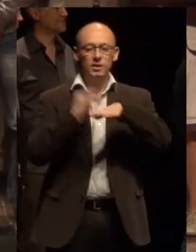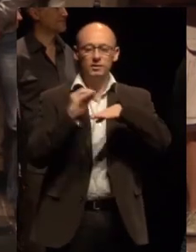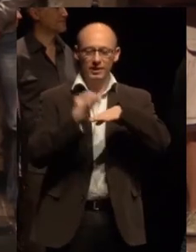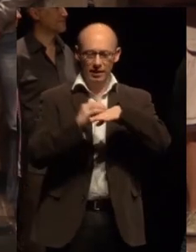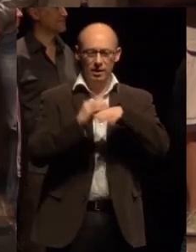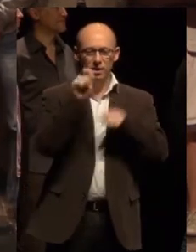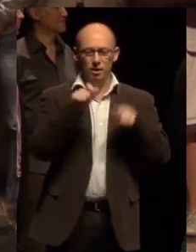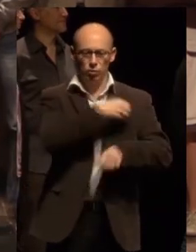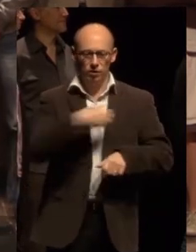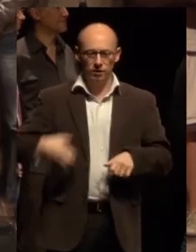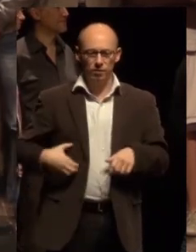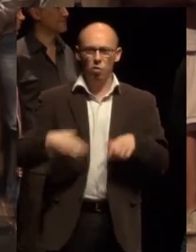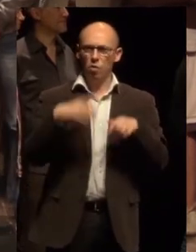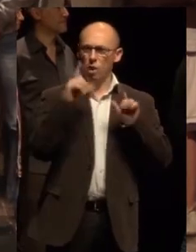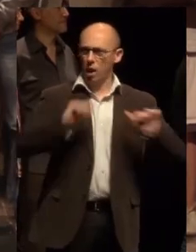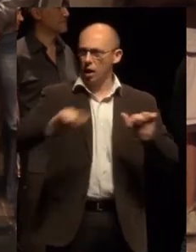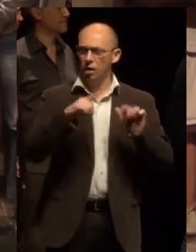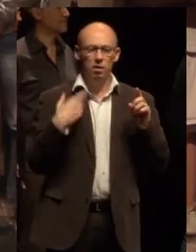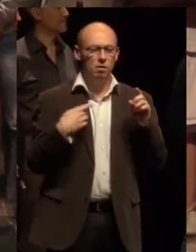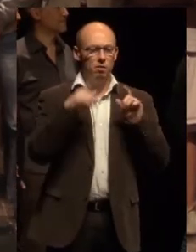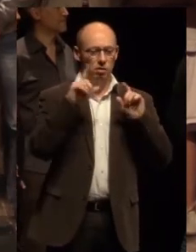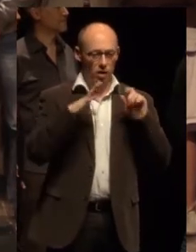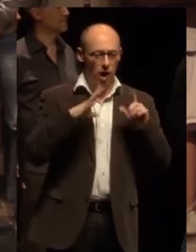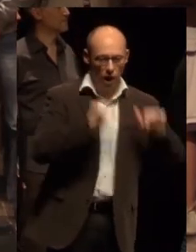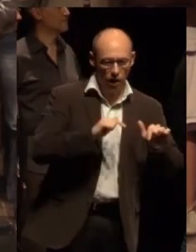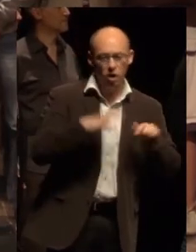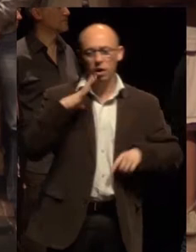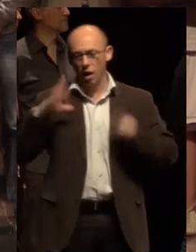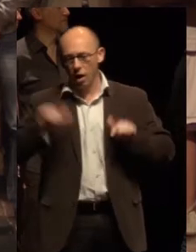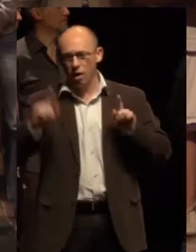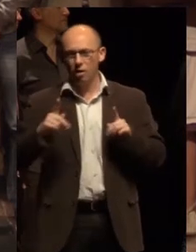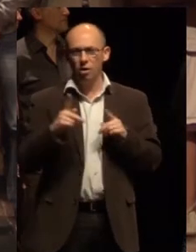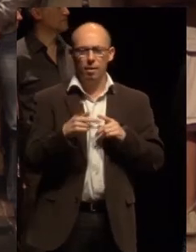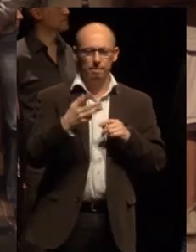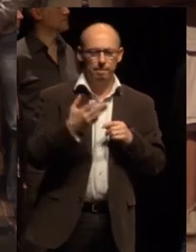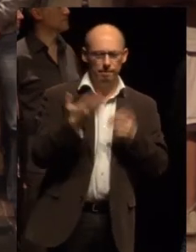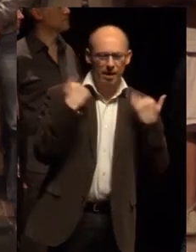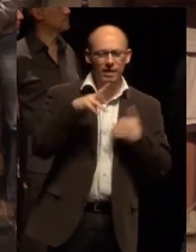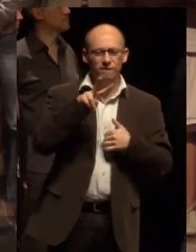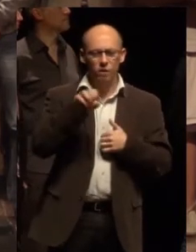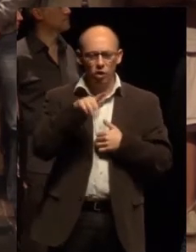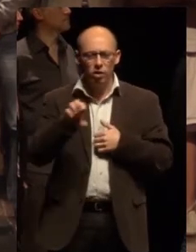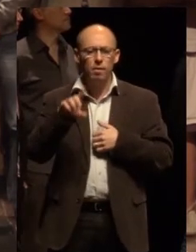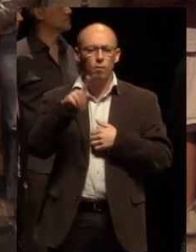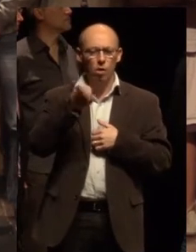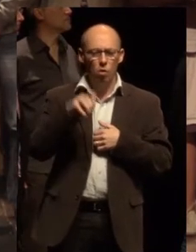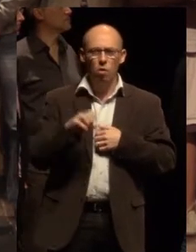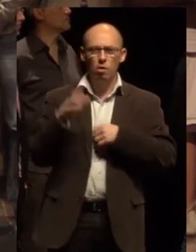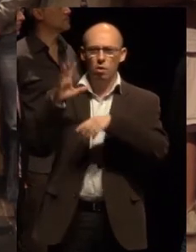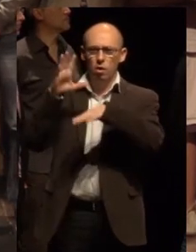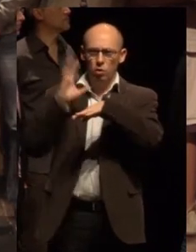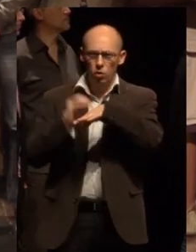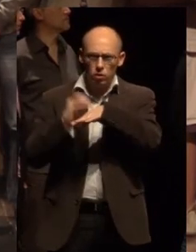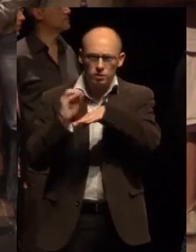municipaux, certains qui sont là, et je les en remercie. Certains qui sont, notamment Marie-Yvonne Boileau, Pierre Mériot, qui sont au conseil régional également